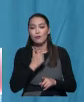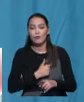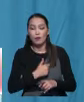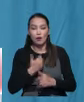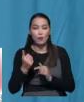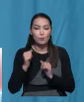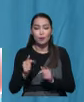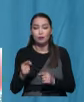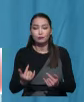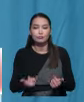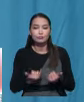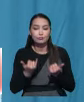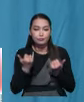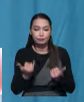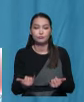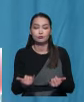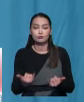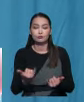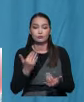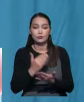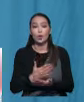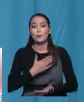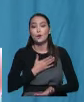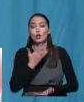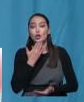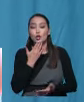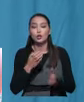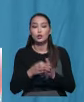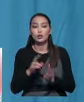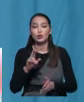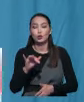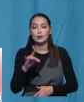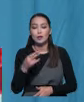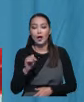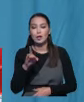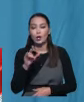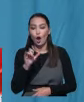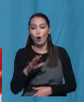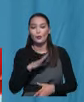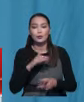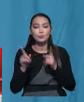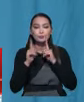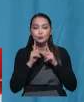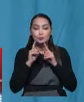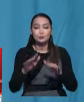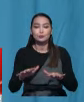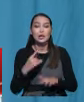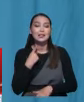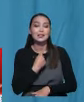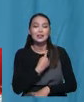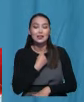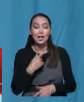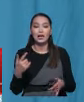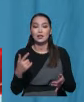оларға құрмет көрсеткен. Мен ұлттық құрылтайдың Атыраудағы отырысында Талдықорған